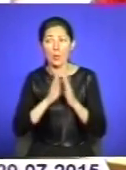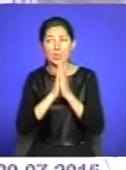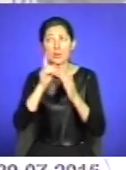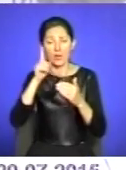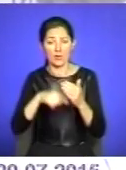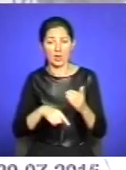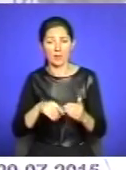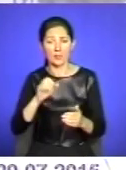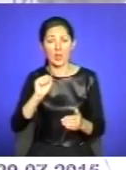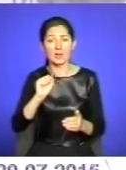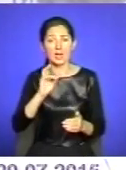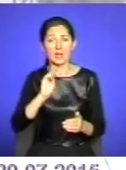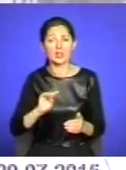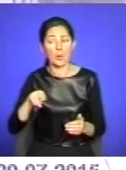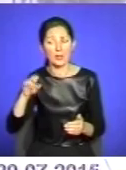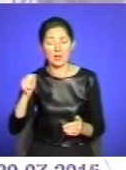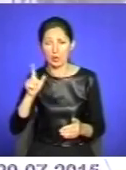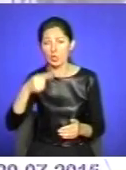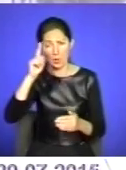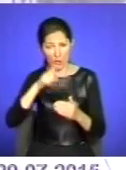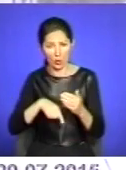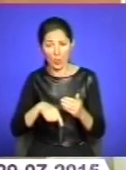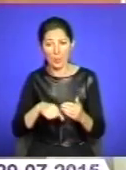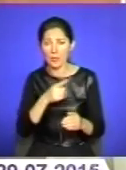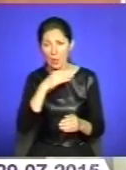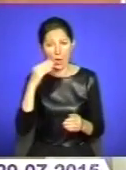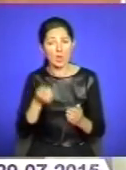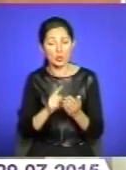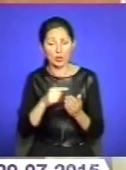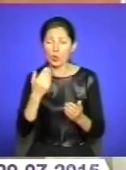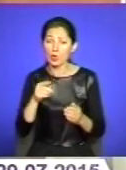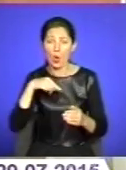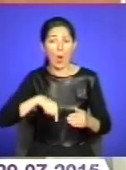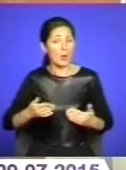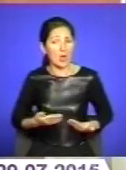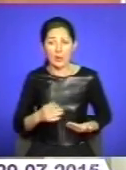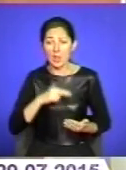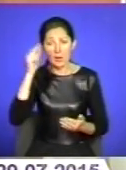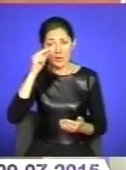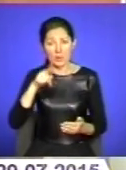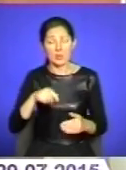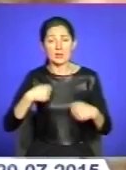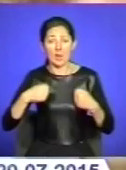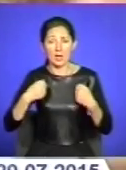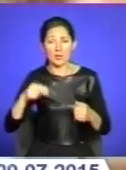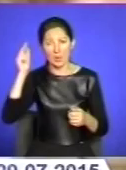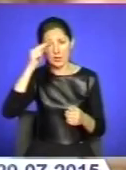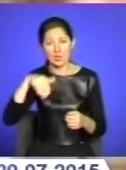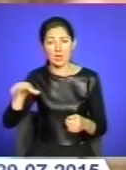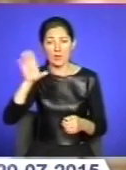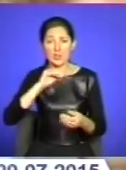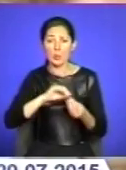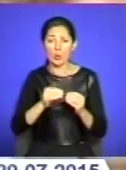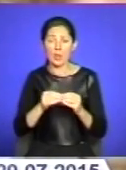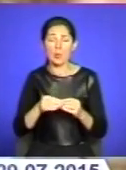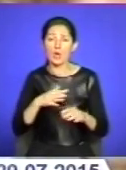відома, непересічна постать, чимало сторінок з його біографії ще не вивчені. Адже він старався осягнути майже всі проблеми суспільства – не